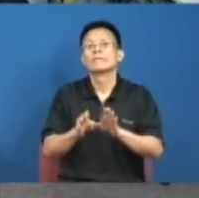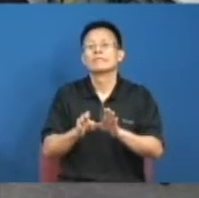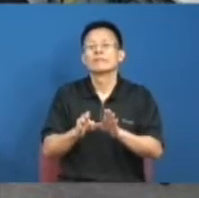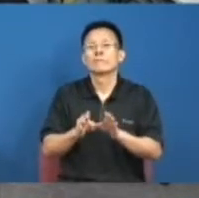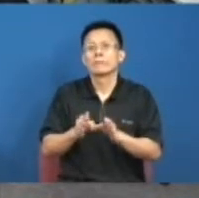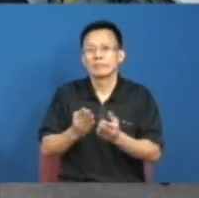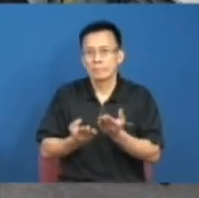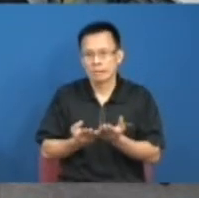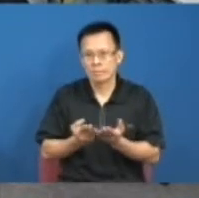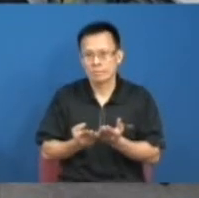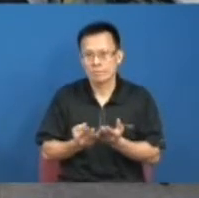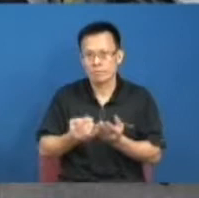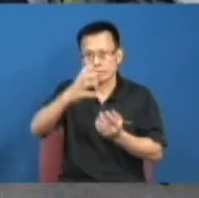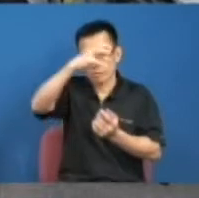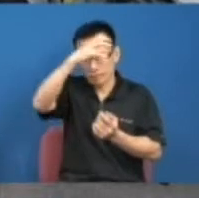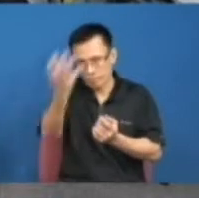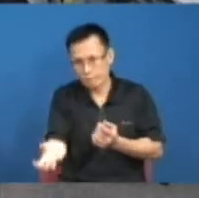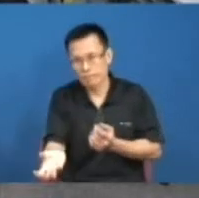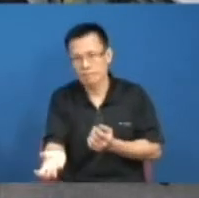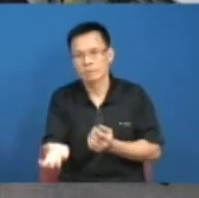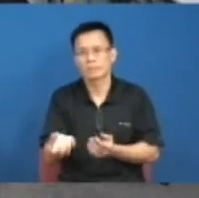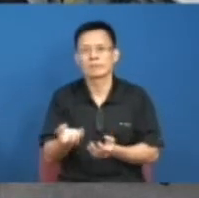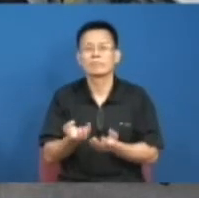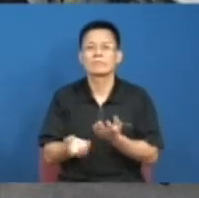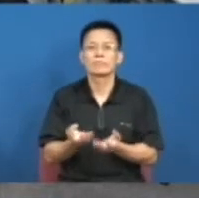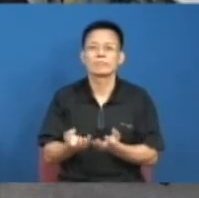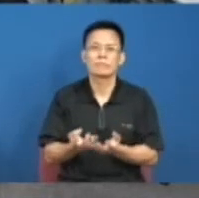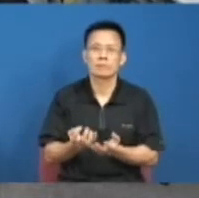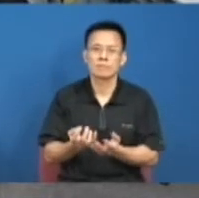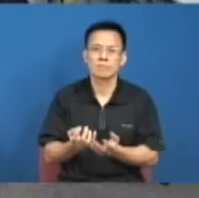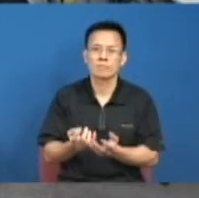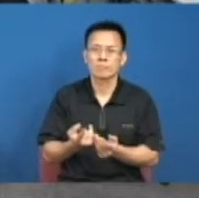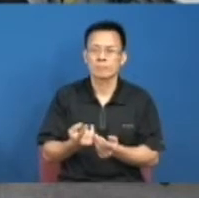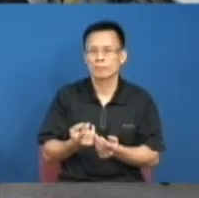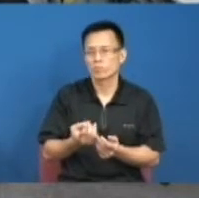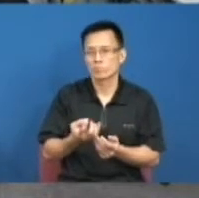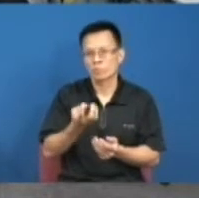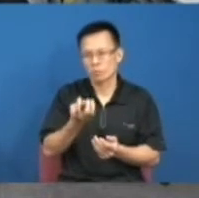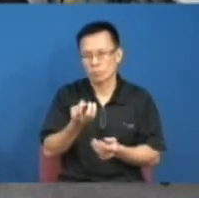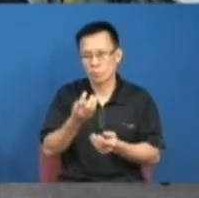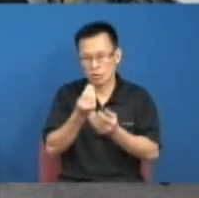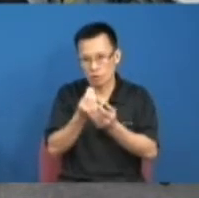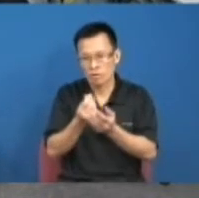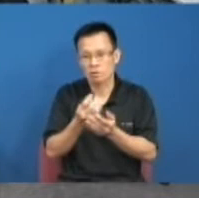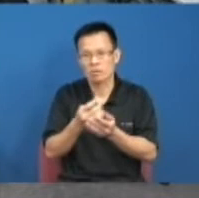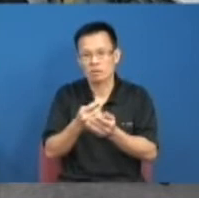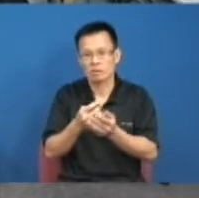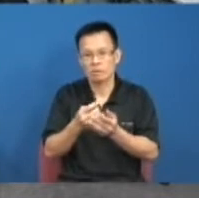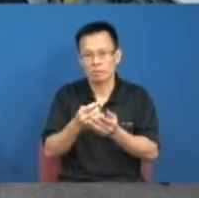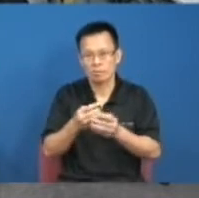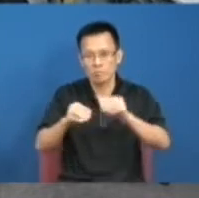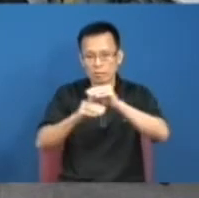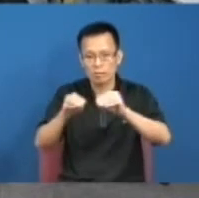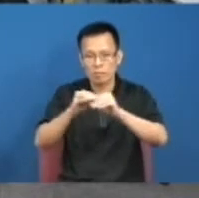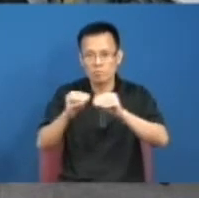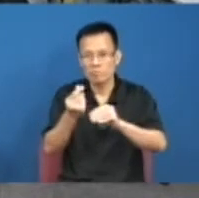甚至係成嚿跌落嚟啊，嗰種情況之下咧，我相信同個質素、物料嘅質素，